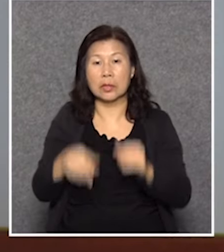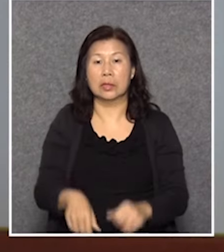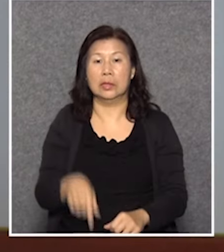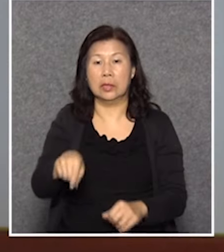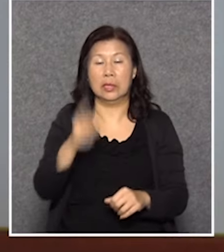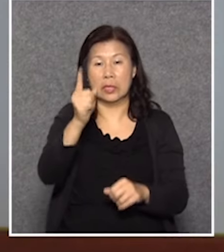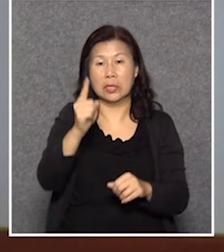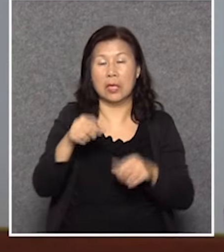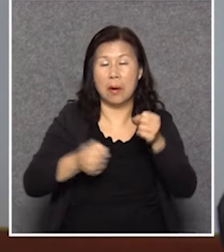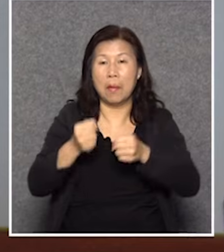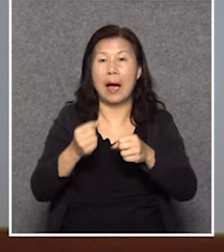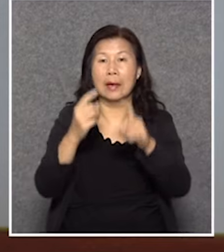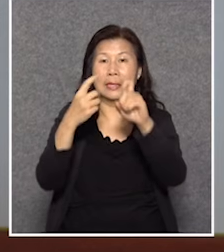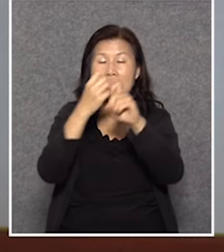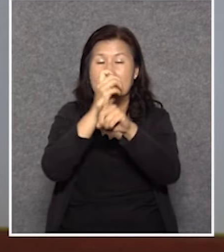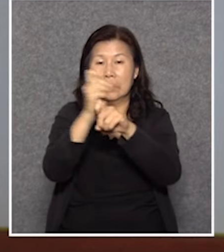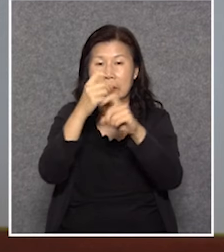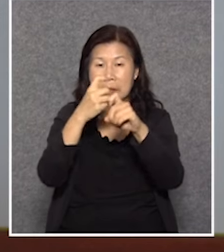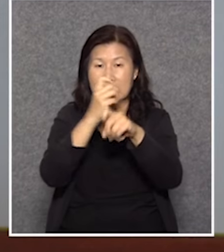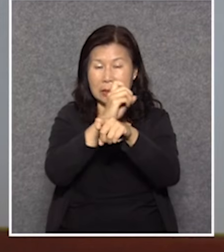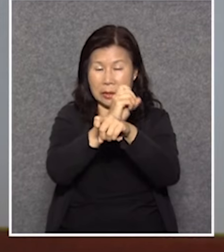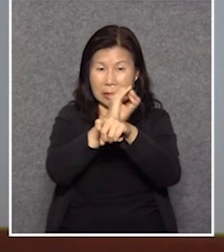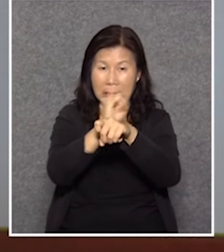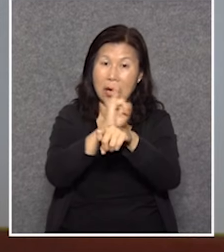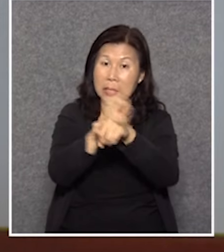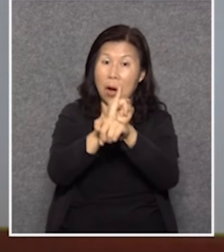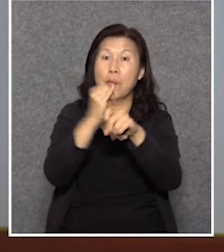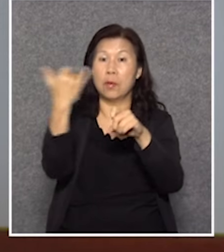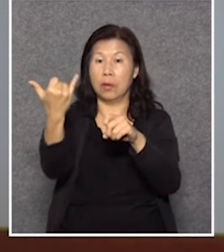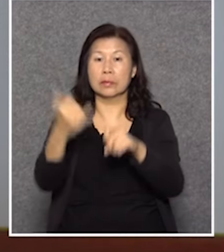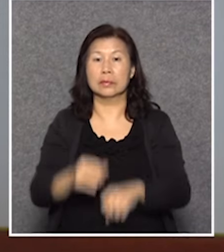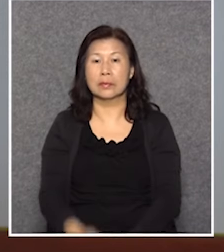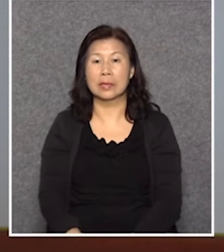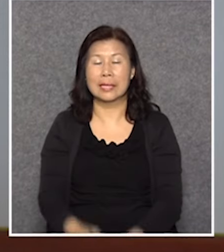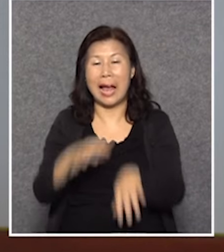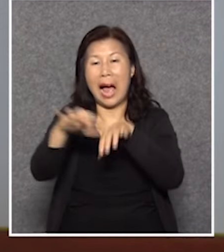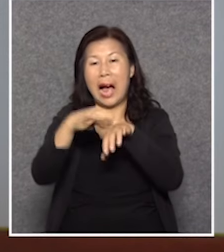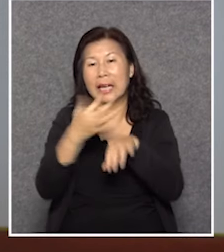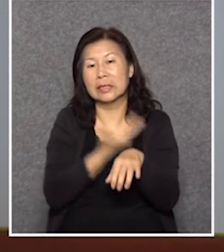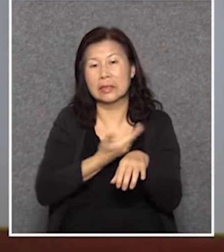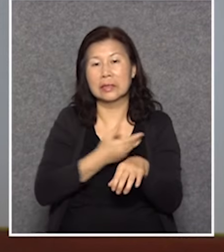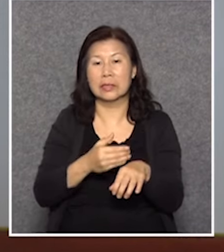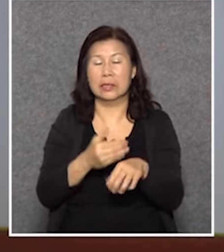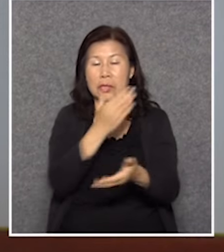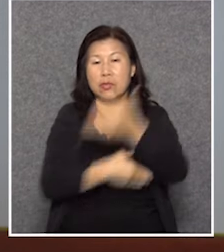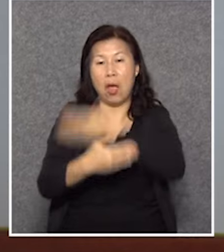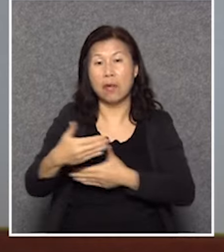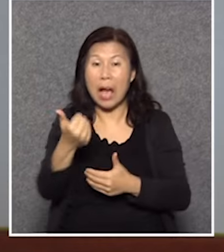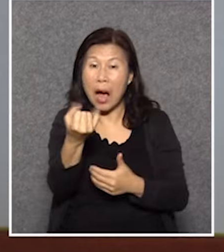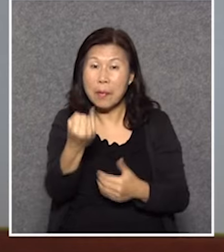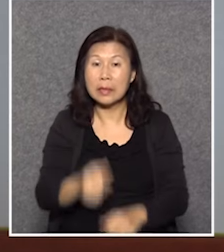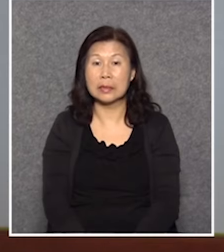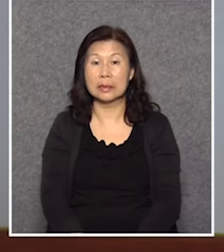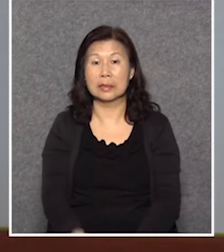公尺跑9秒9，咪跑九九秒6咯，慳啲使啦，殘廢噶嘛嗰度。直正